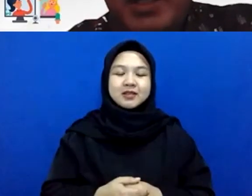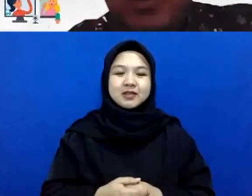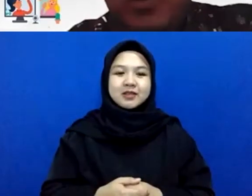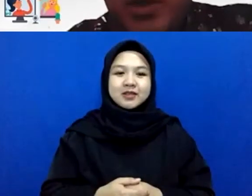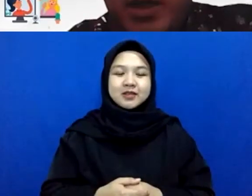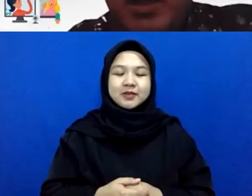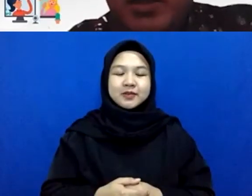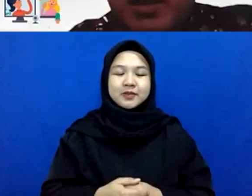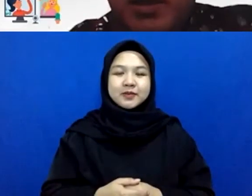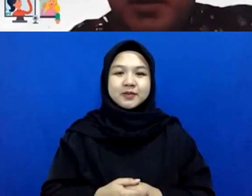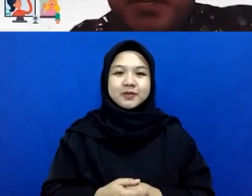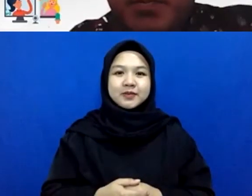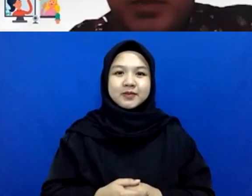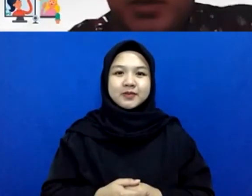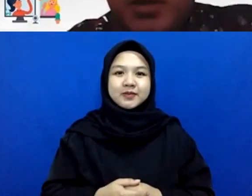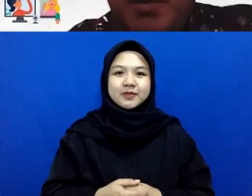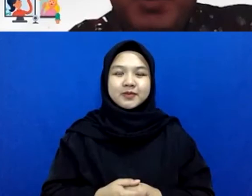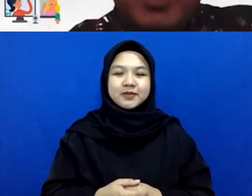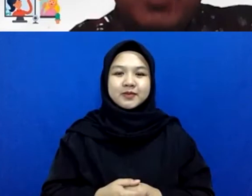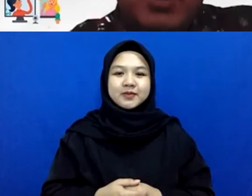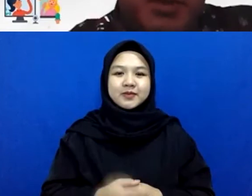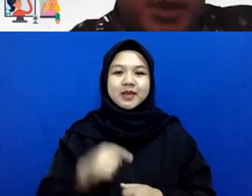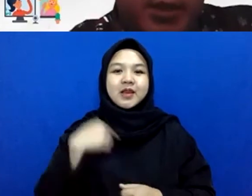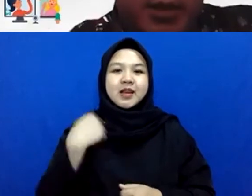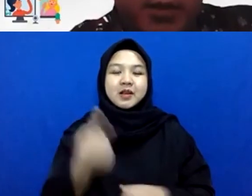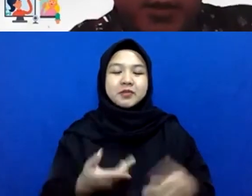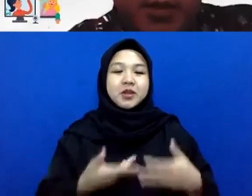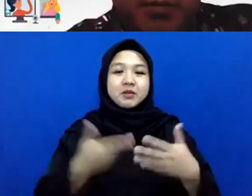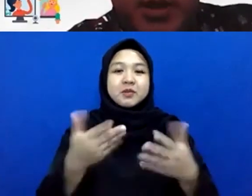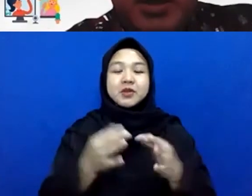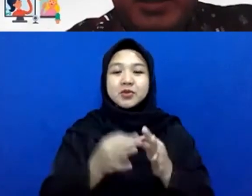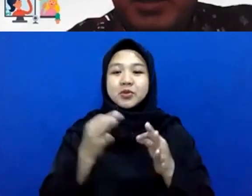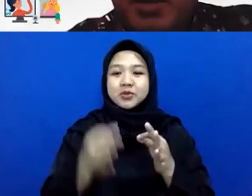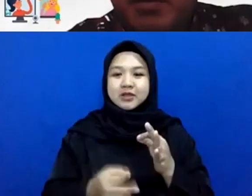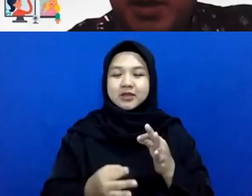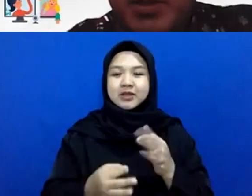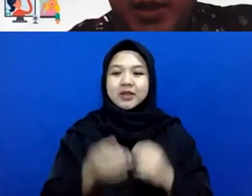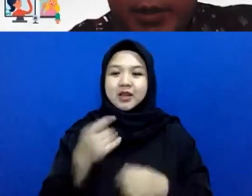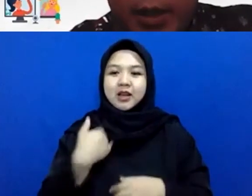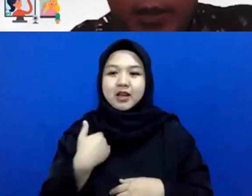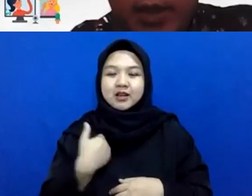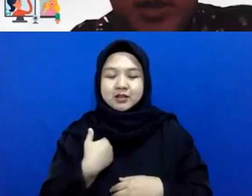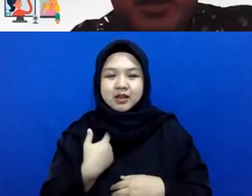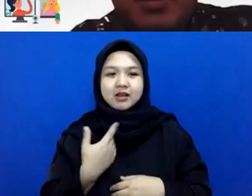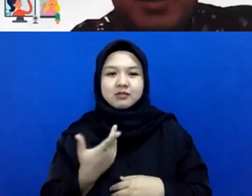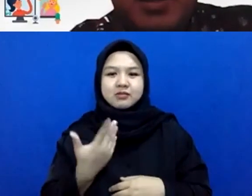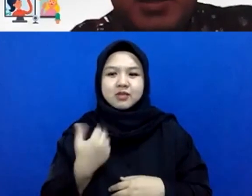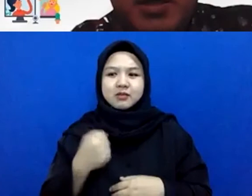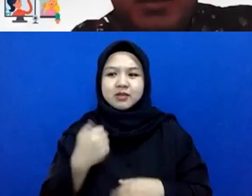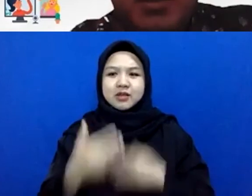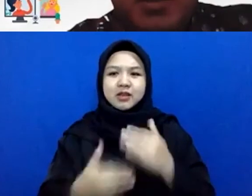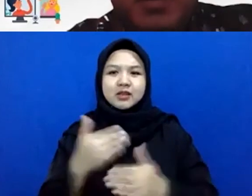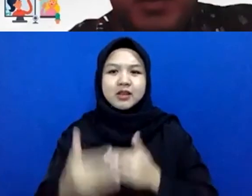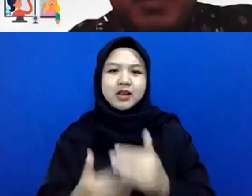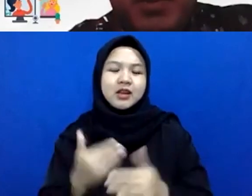selain itu juga kami berikan solusi, misalnya Pak, ini kegiatan nggak bisa dilaksanakan